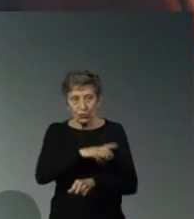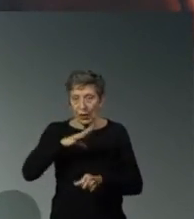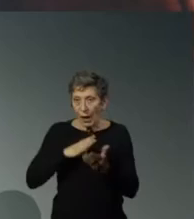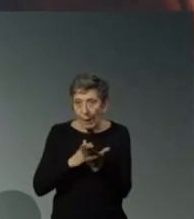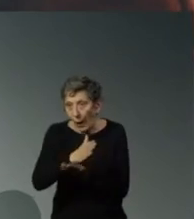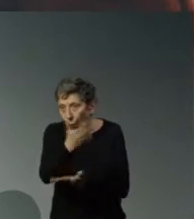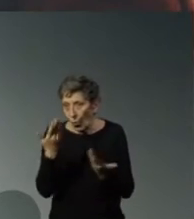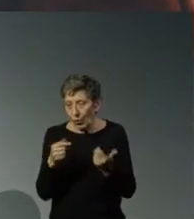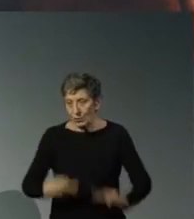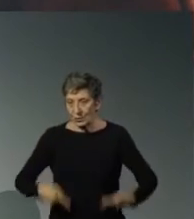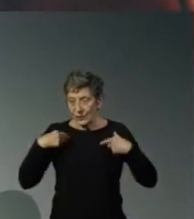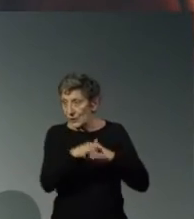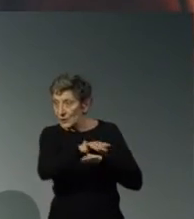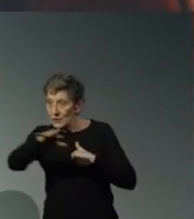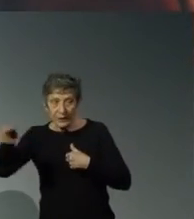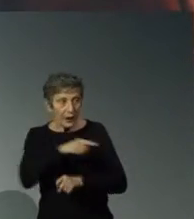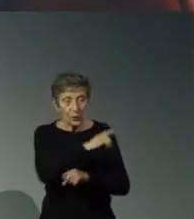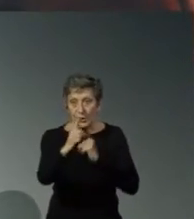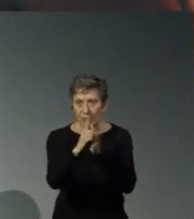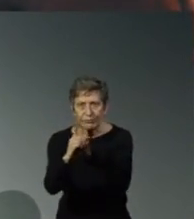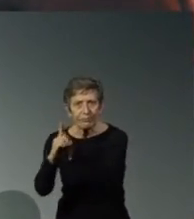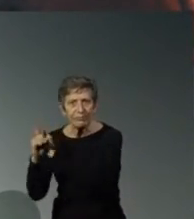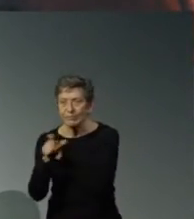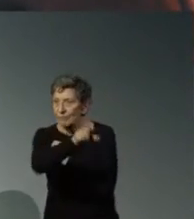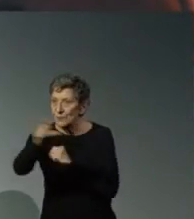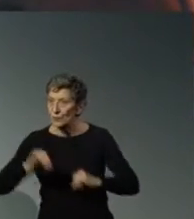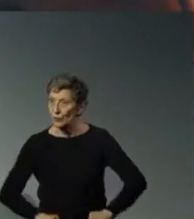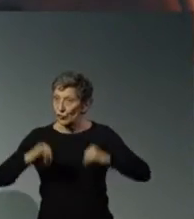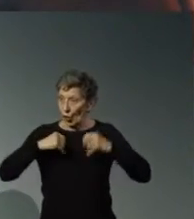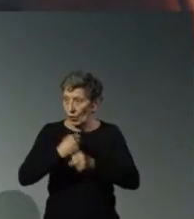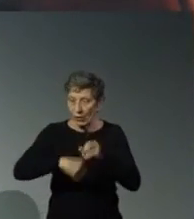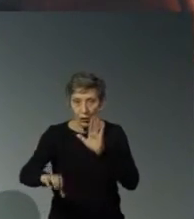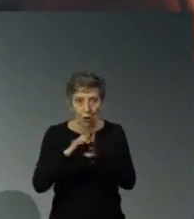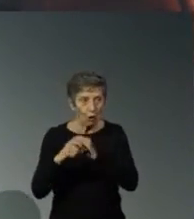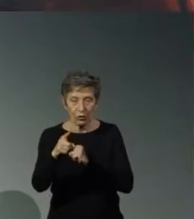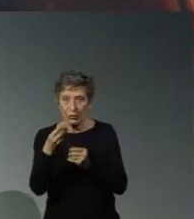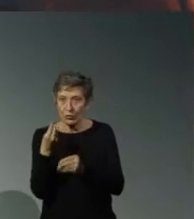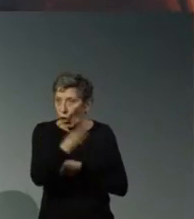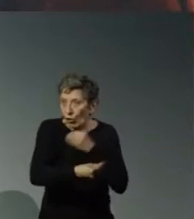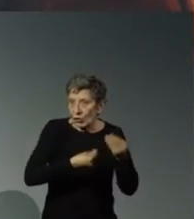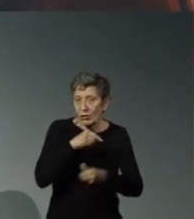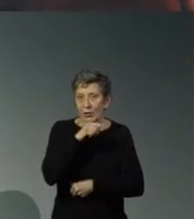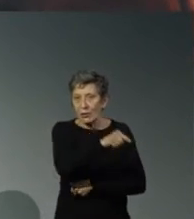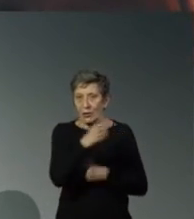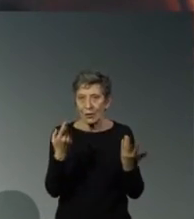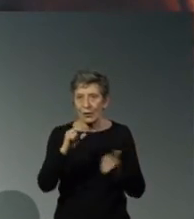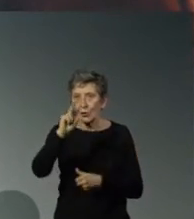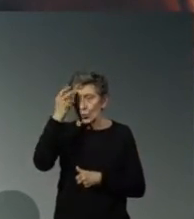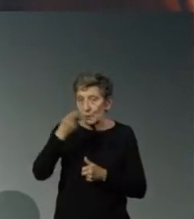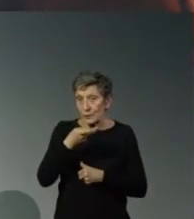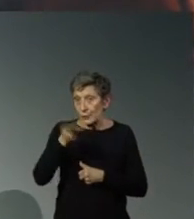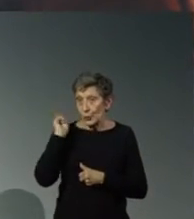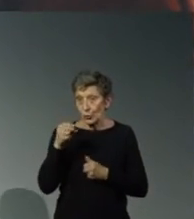des rencontres de codeurs qui vont à chaque fois lui donner un peu plus d'éléments sur ce type de jeunes